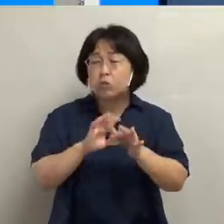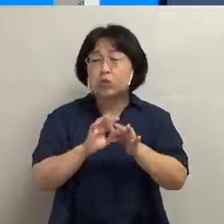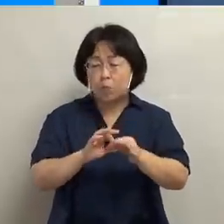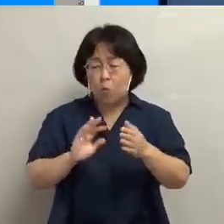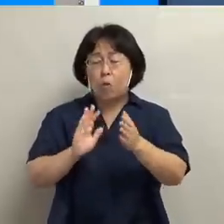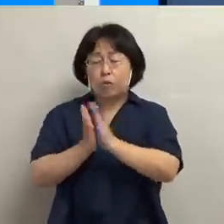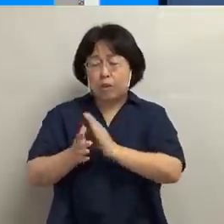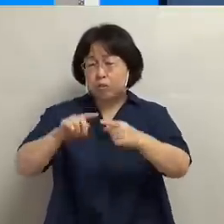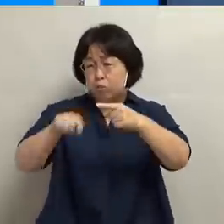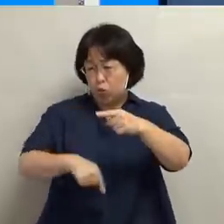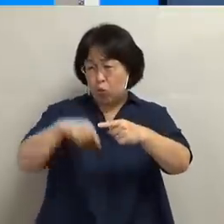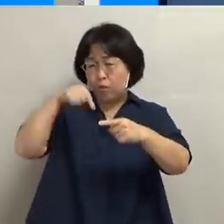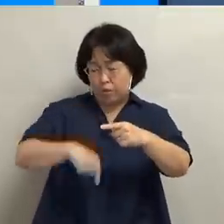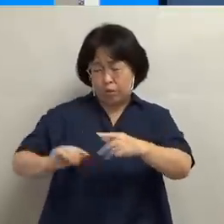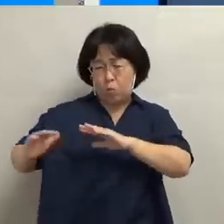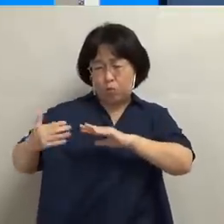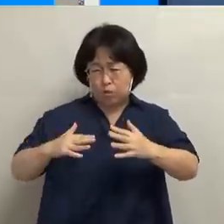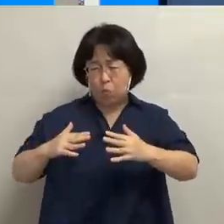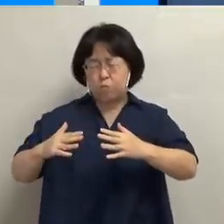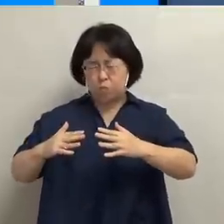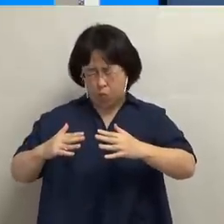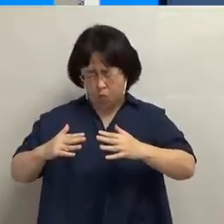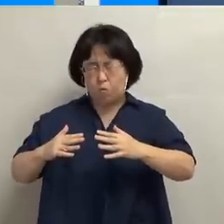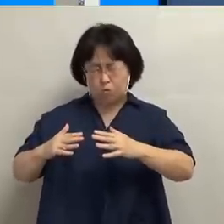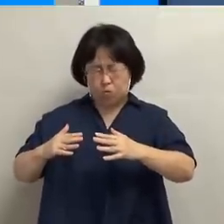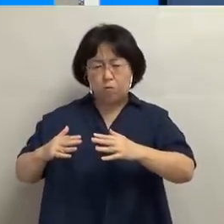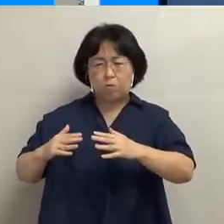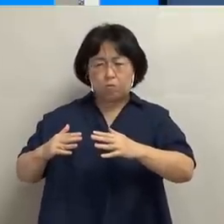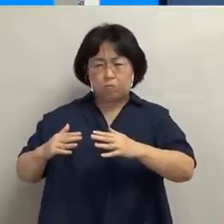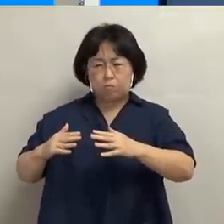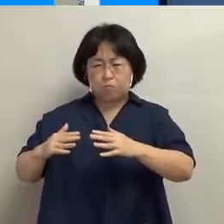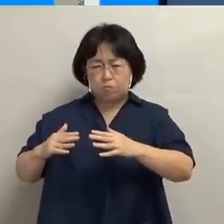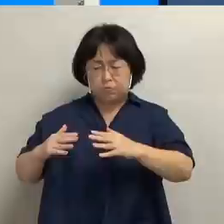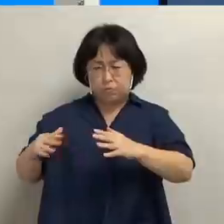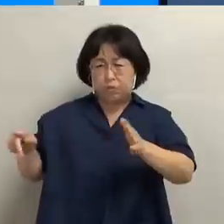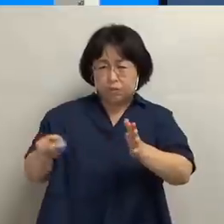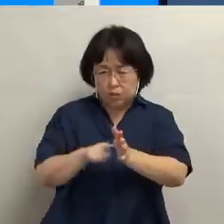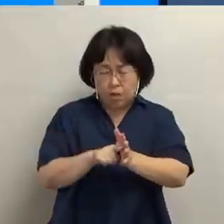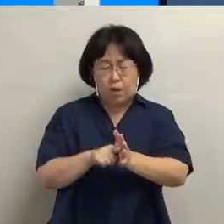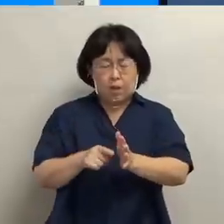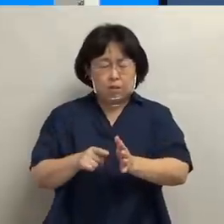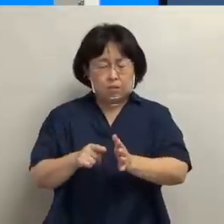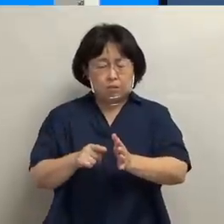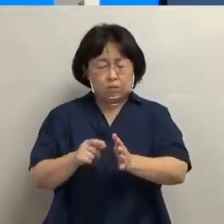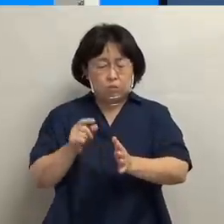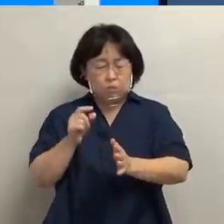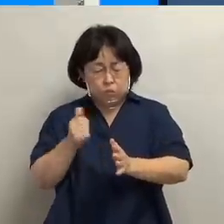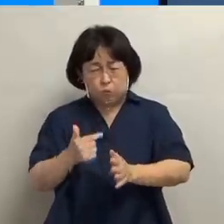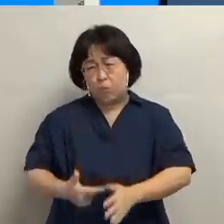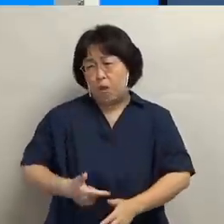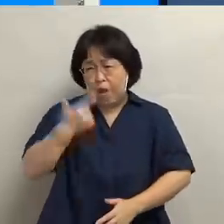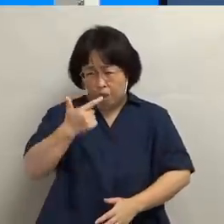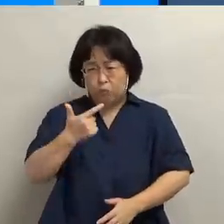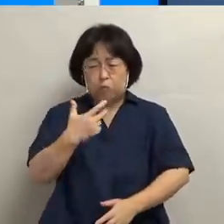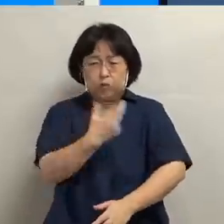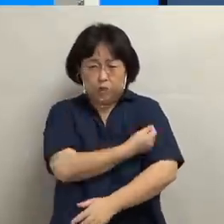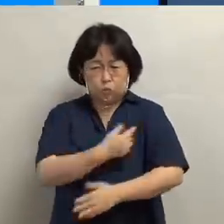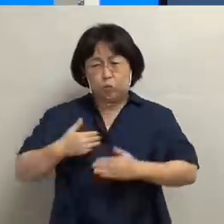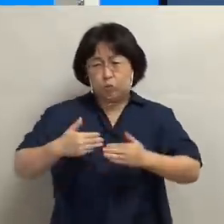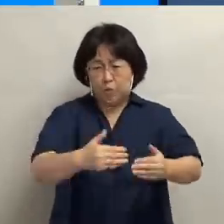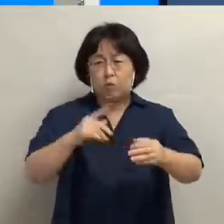様々な議論を重ねてまいりましたが少しでも早く実施するというかんあ観点から今回の提案に至ったということ